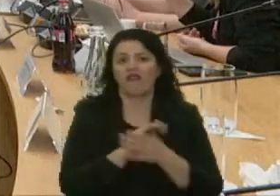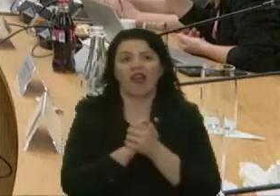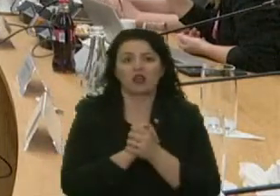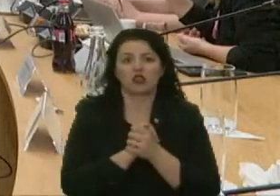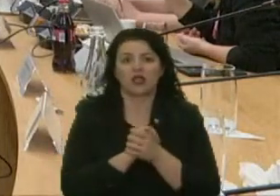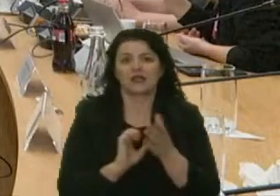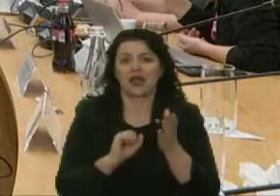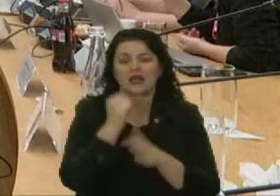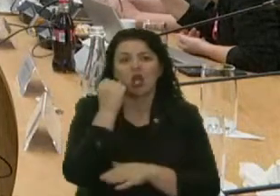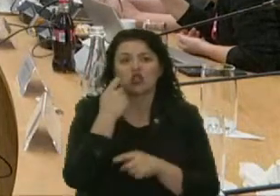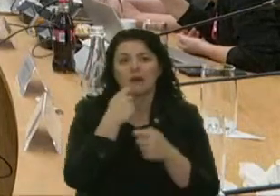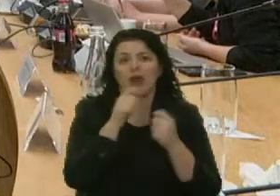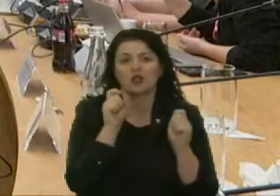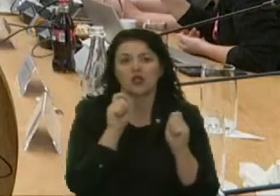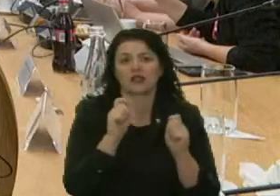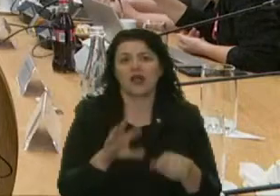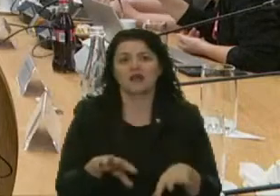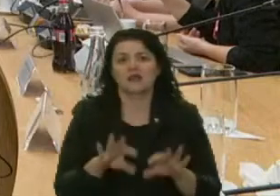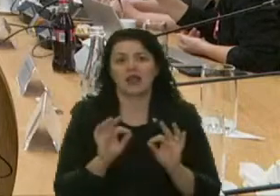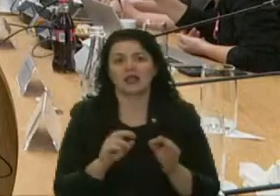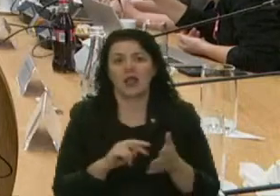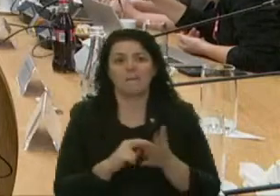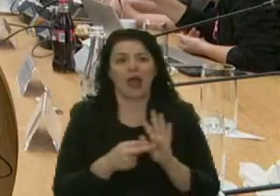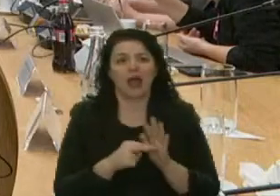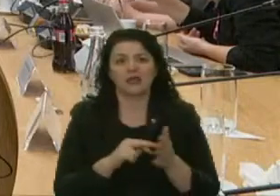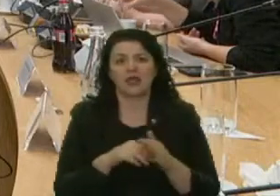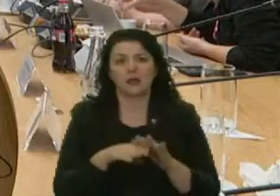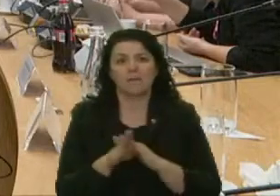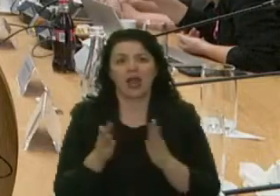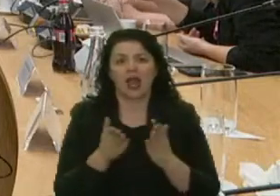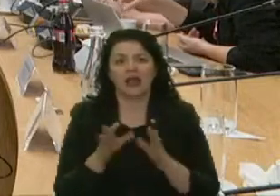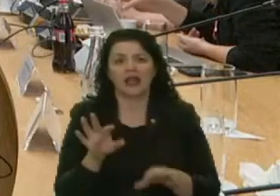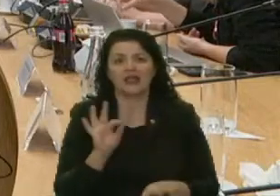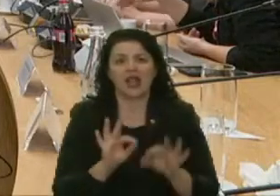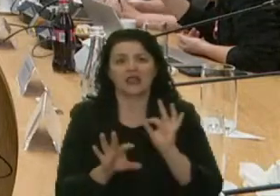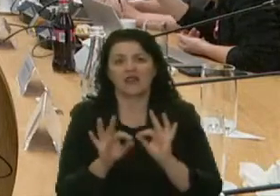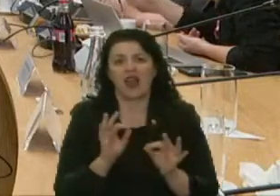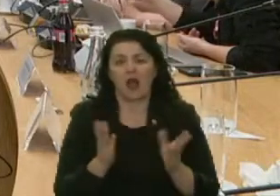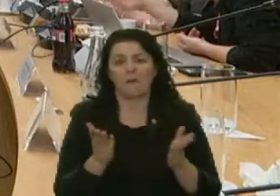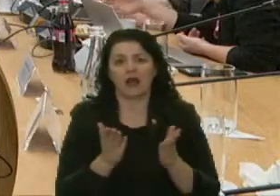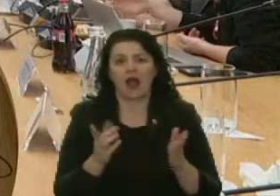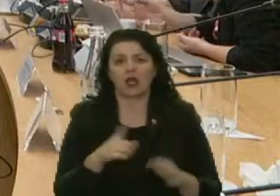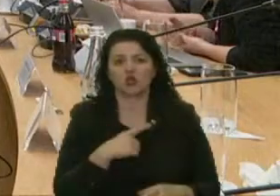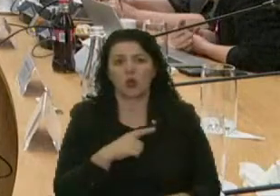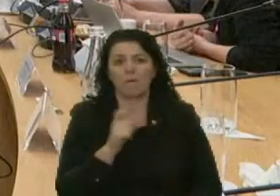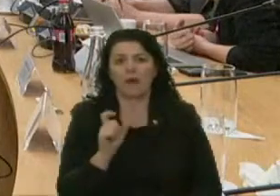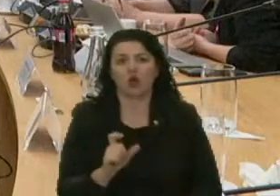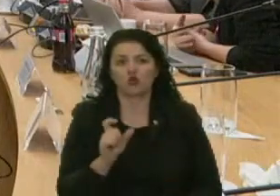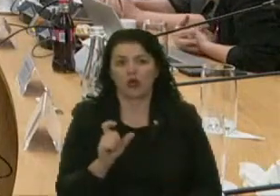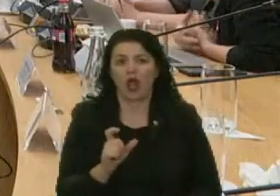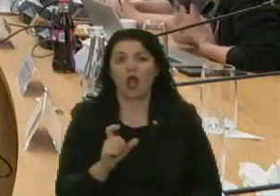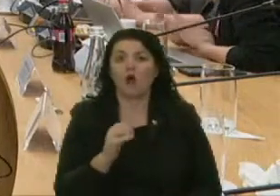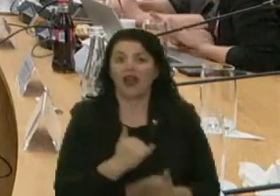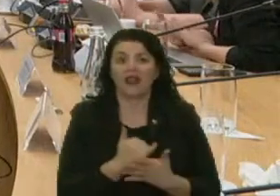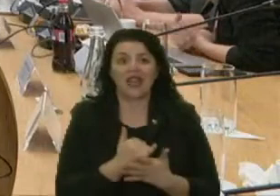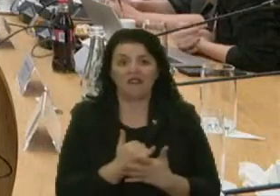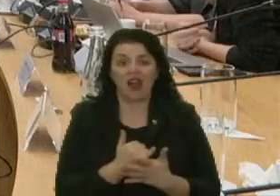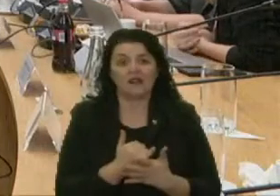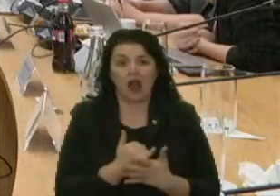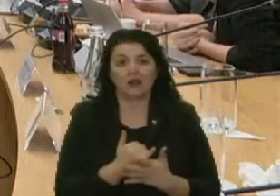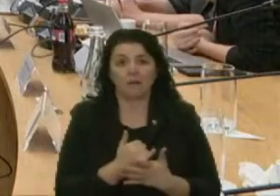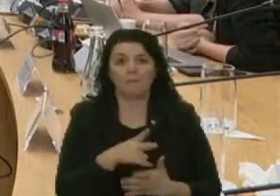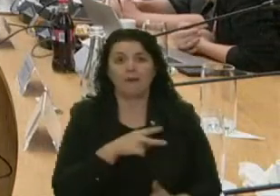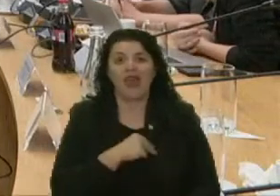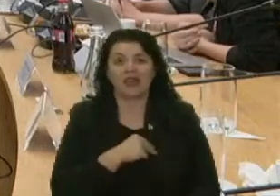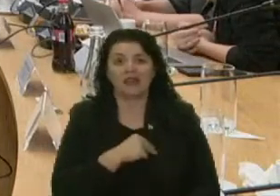să creștem la toată lumea ci să găsim mecanismele prin care identificăm Care este Care sunt persoanele care cu adevărat